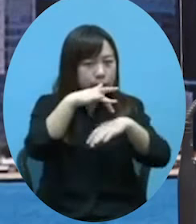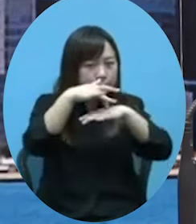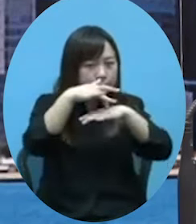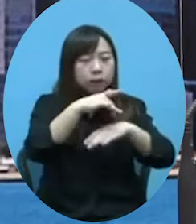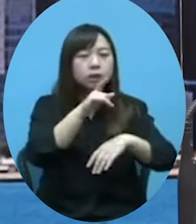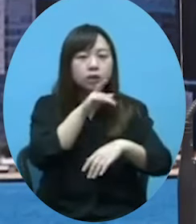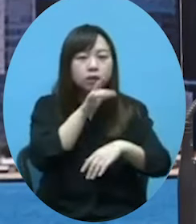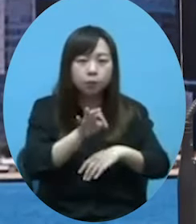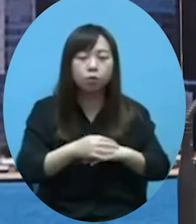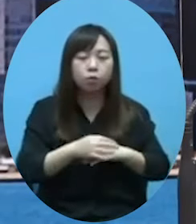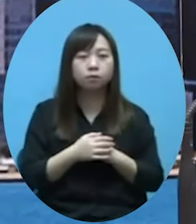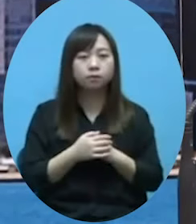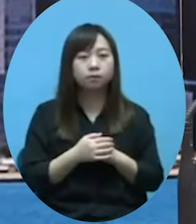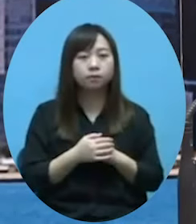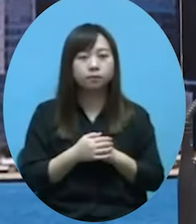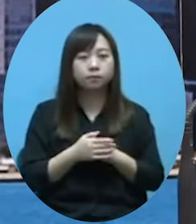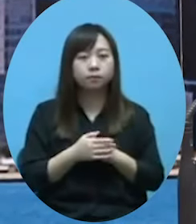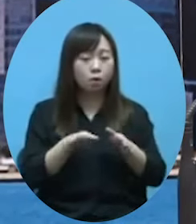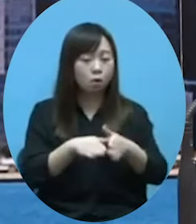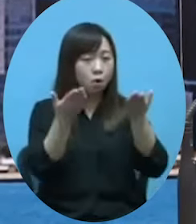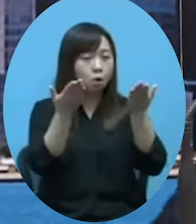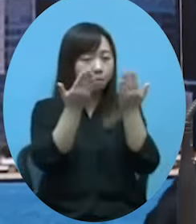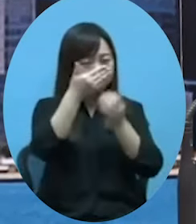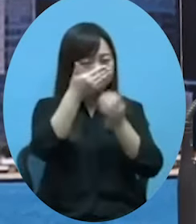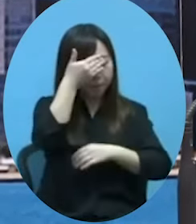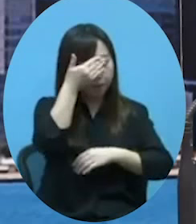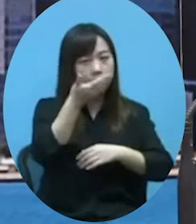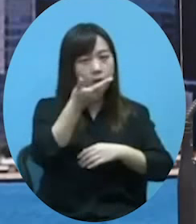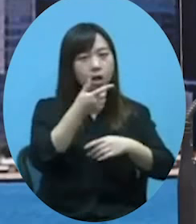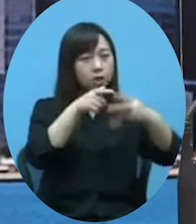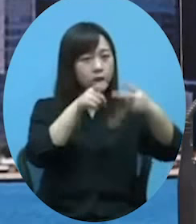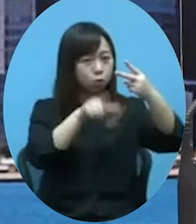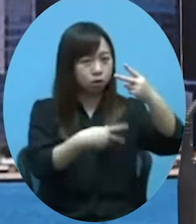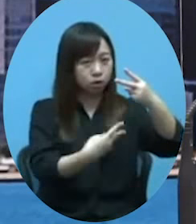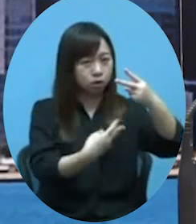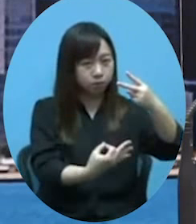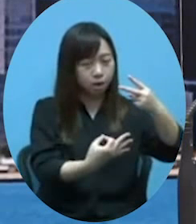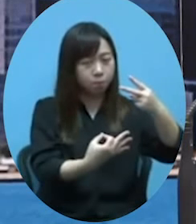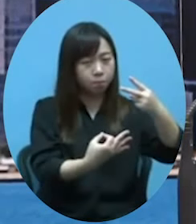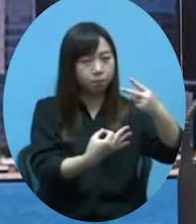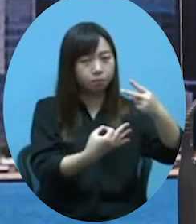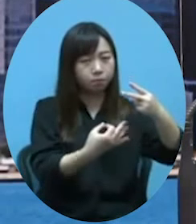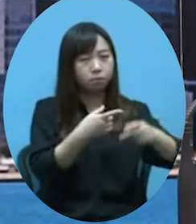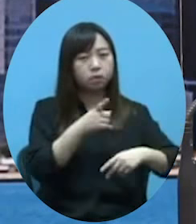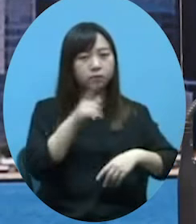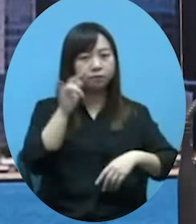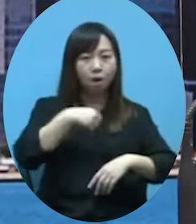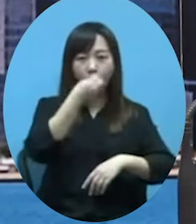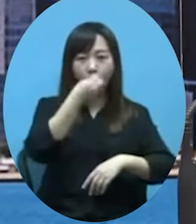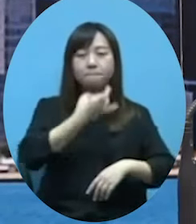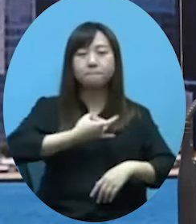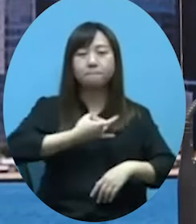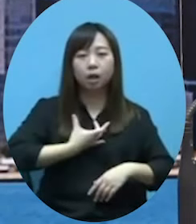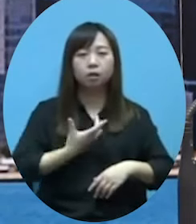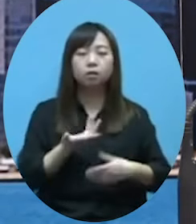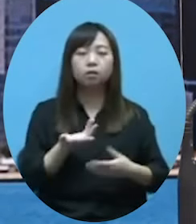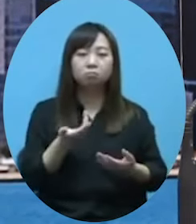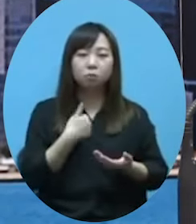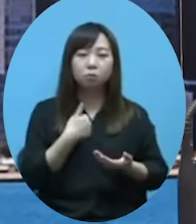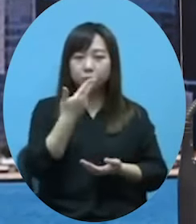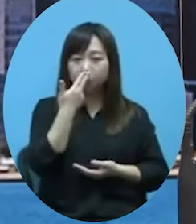因為她開頭發病的時間是2月23號當時就沒有回來香港所以應該